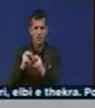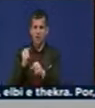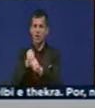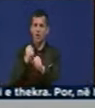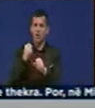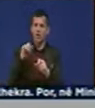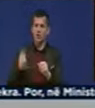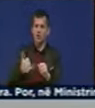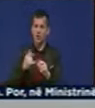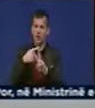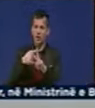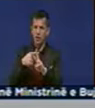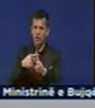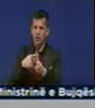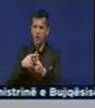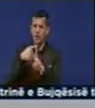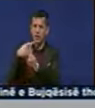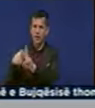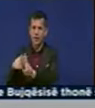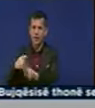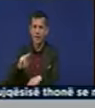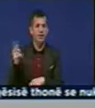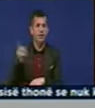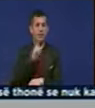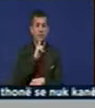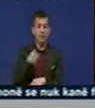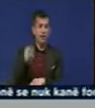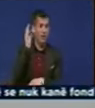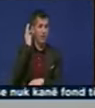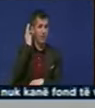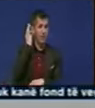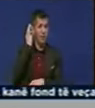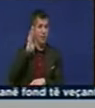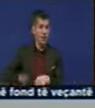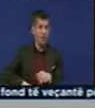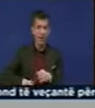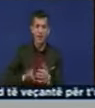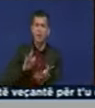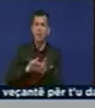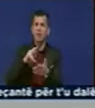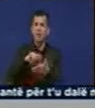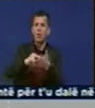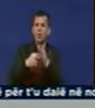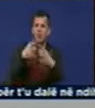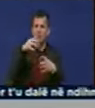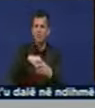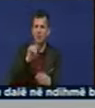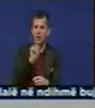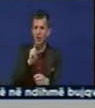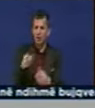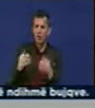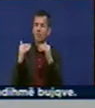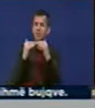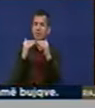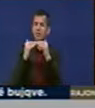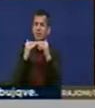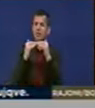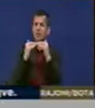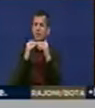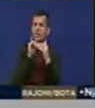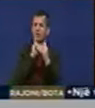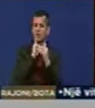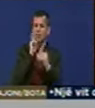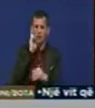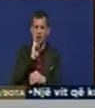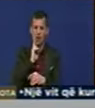e të tjerë, që konsideronin se për gratë nuk kishte vend në politikë për shkak të përshtatshmërisë së tyre në rolet si nëna